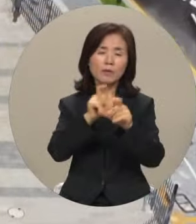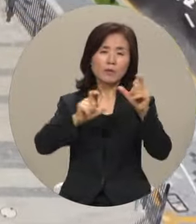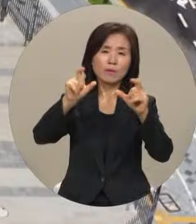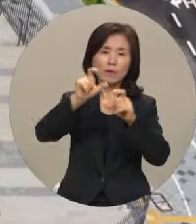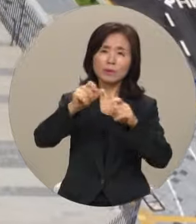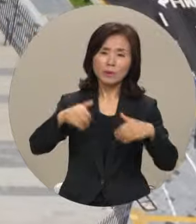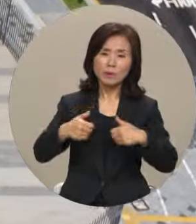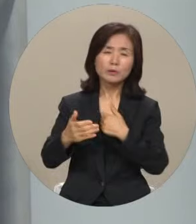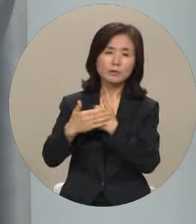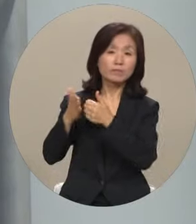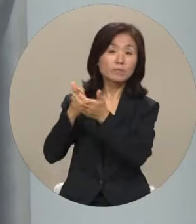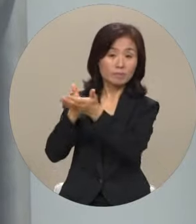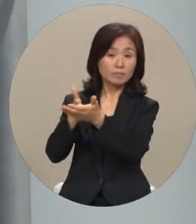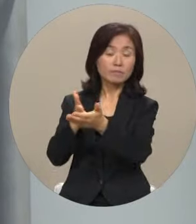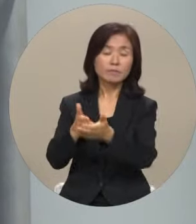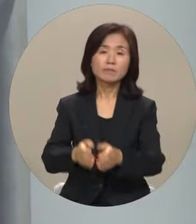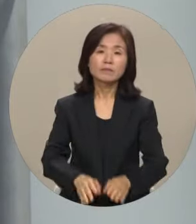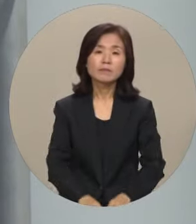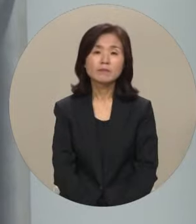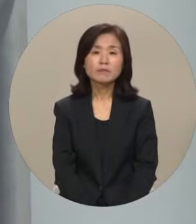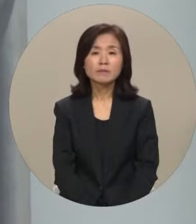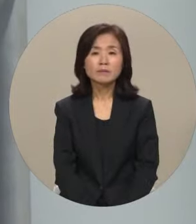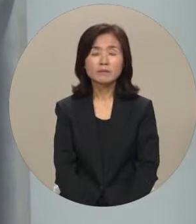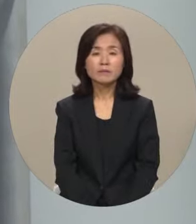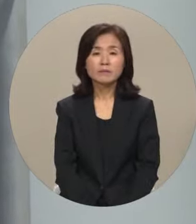지원을 촉구했습니다 EBS 뉴스 금입니다